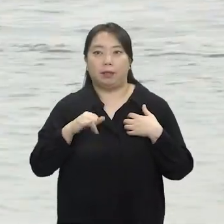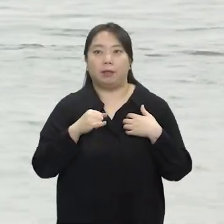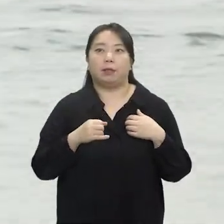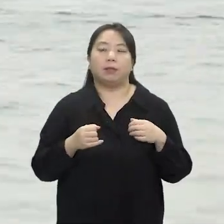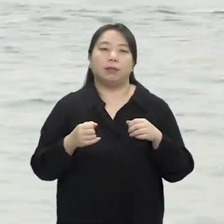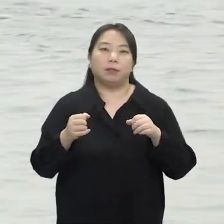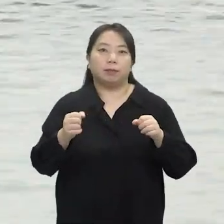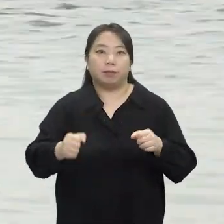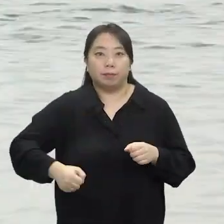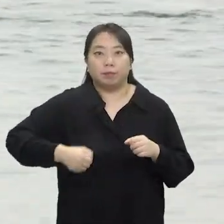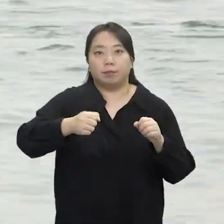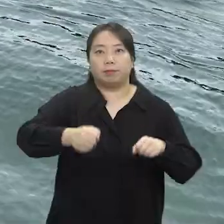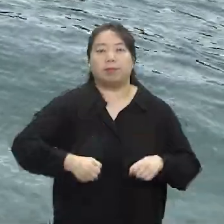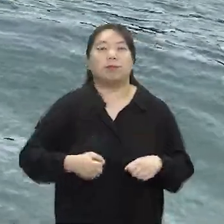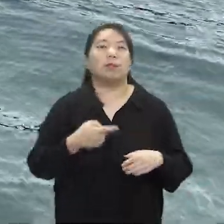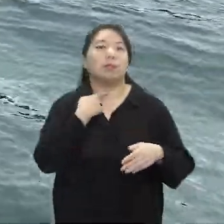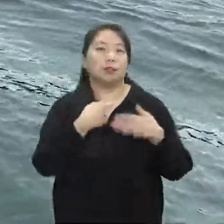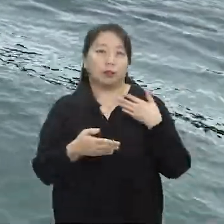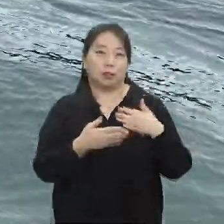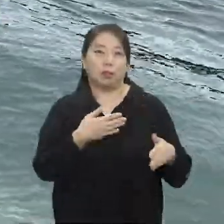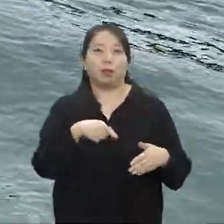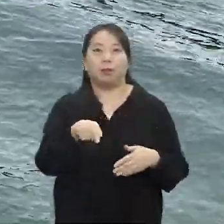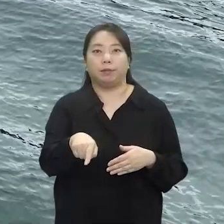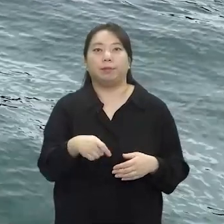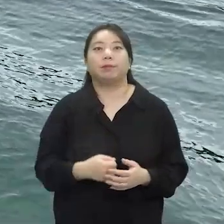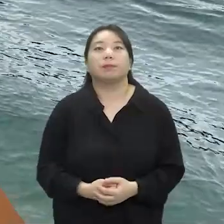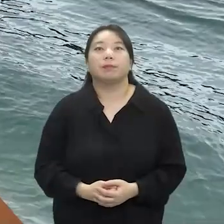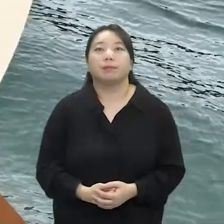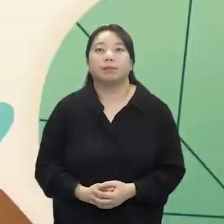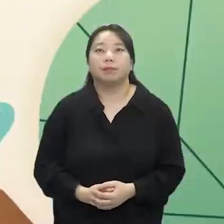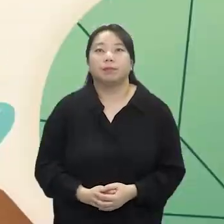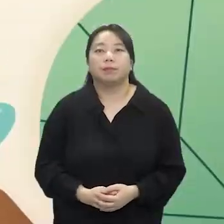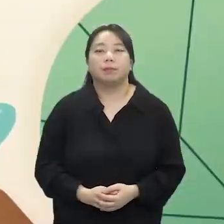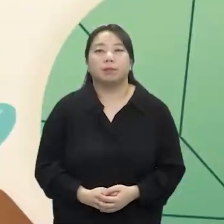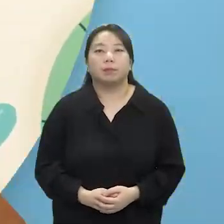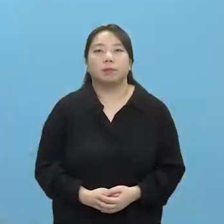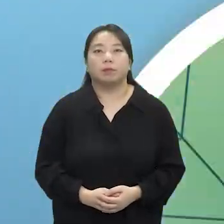체험은 잊지 못할 추억으로 남았다네요.